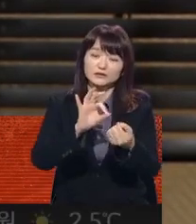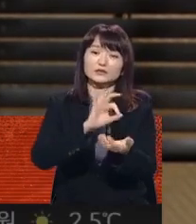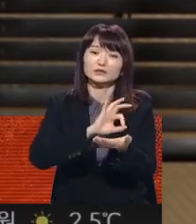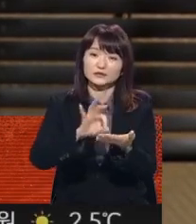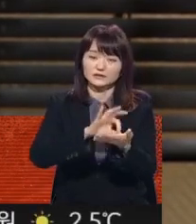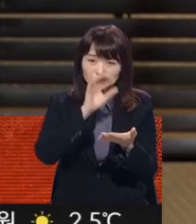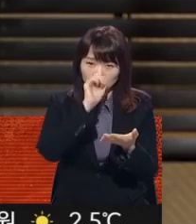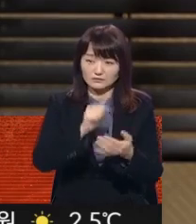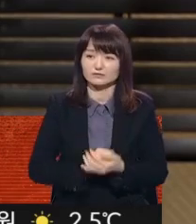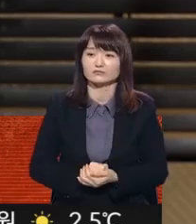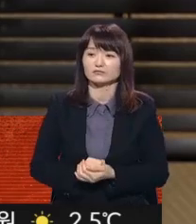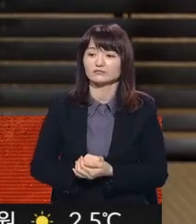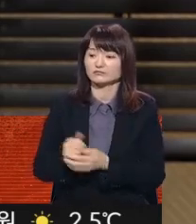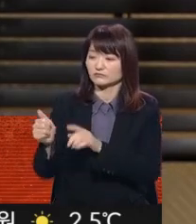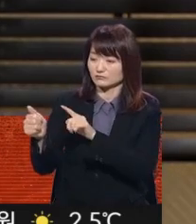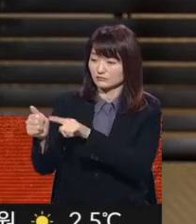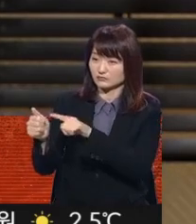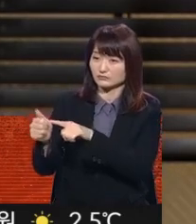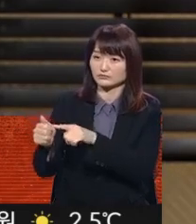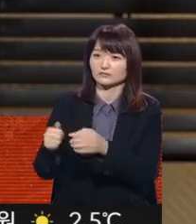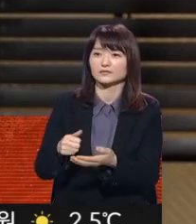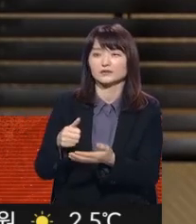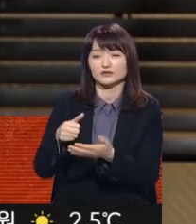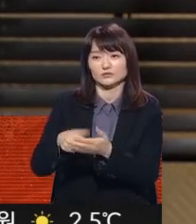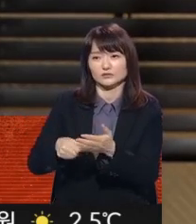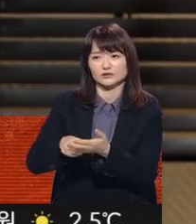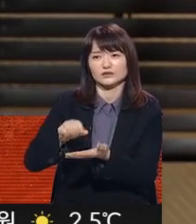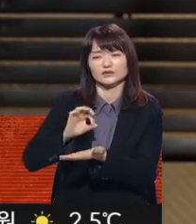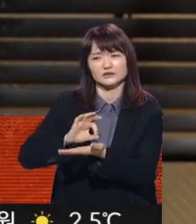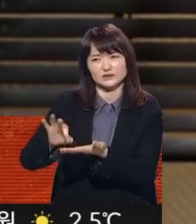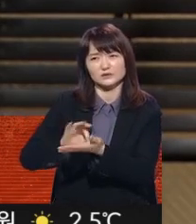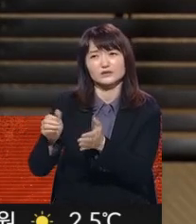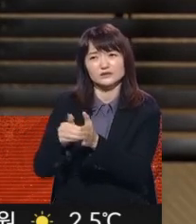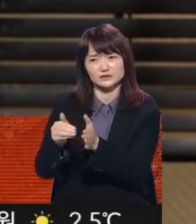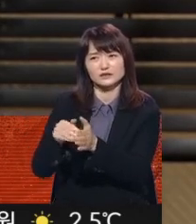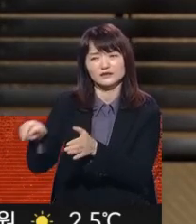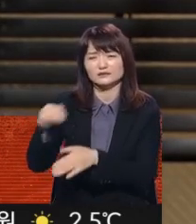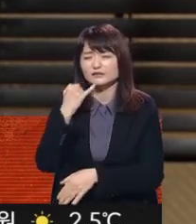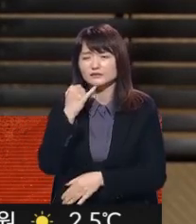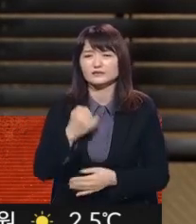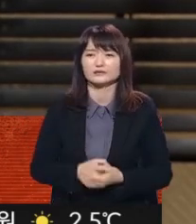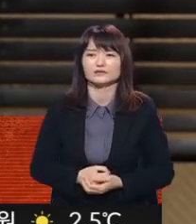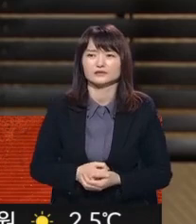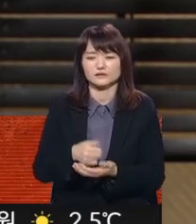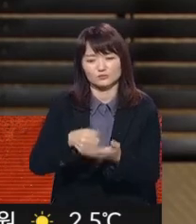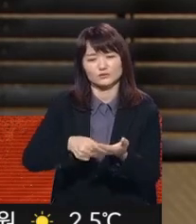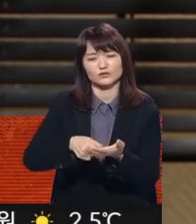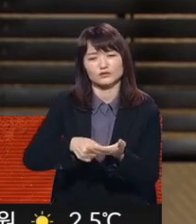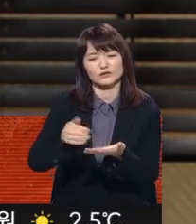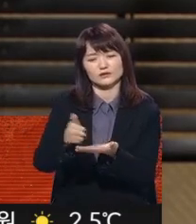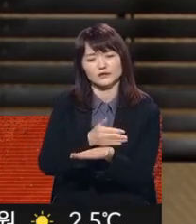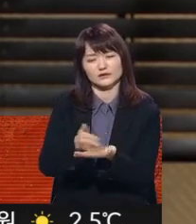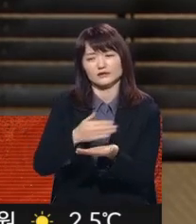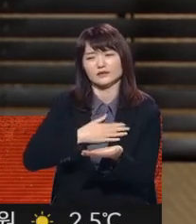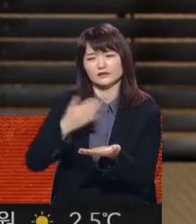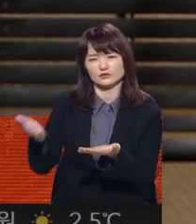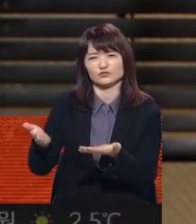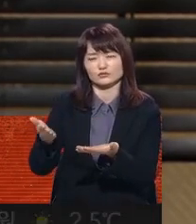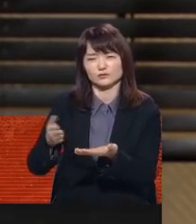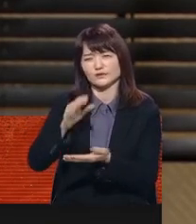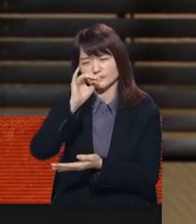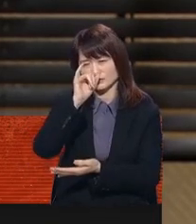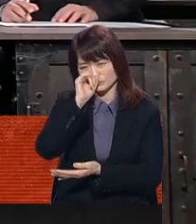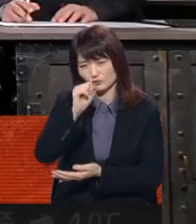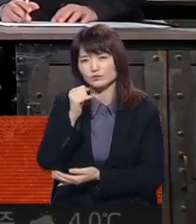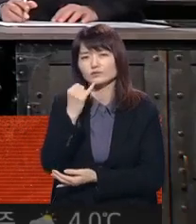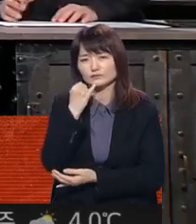아, 이거는 당신 마음대로 그냥 쓰고 버리다시피 하는 가성비 쓰는 게 좋은 거야. 이걸 좀 나눠주면 좀 나아지지 않을까요? 너무 심하신 것 같아요. 자,